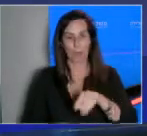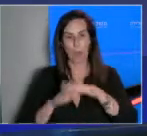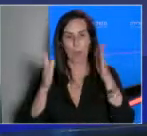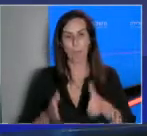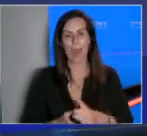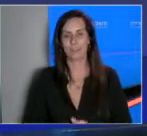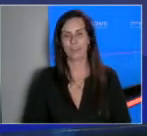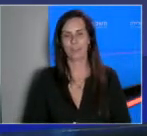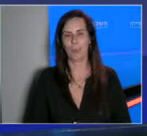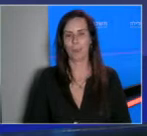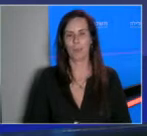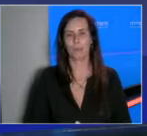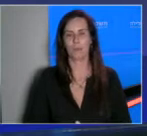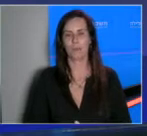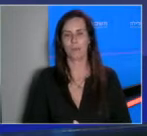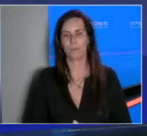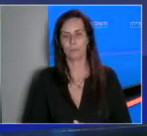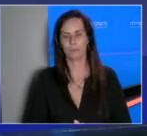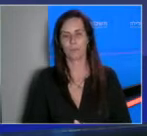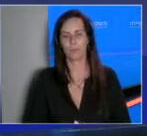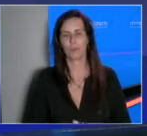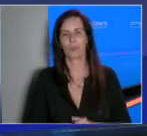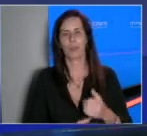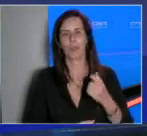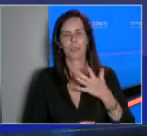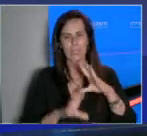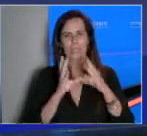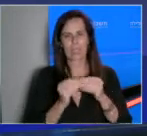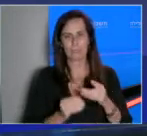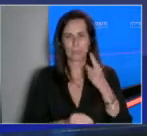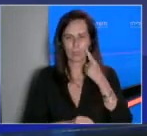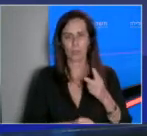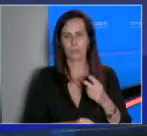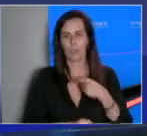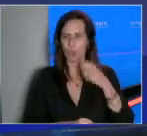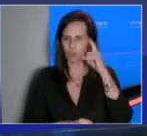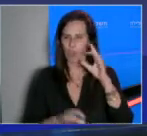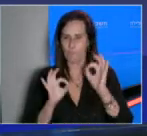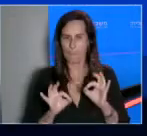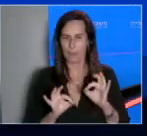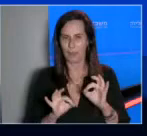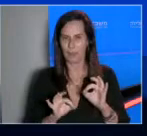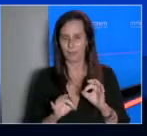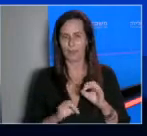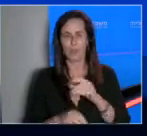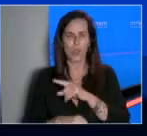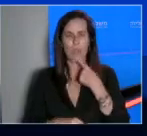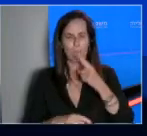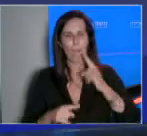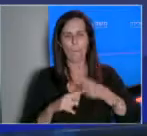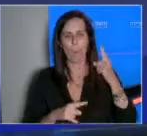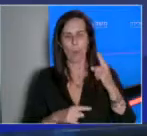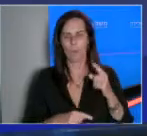באולפן. גם אני. אני נותן לך כאילו לסכם את העניין הזה. תראה, אני חושב שבאמת כאילו, במובן הזה דקלה פוגעת